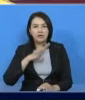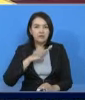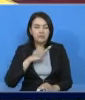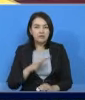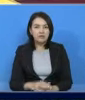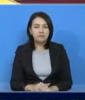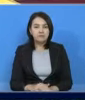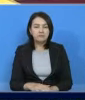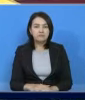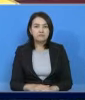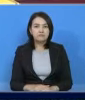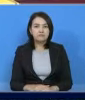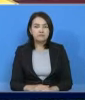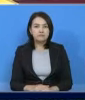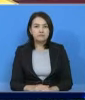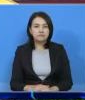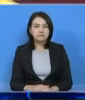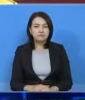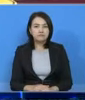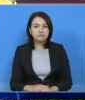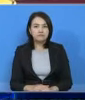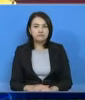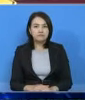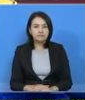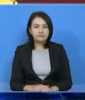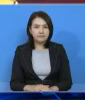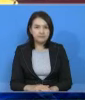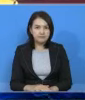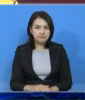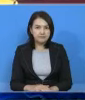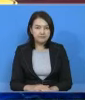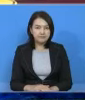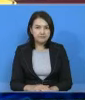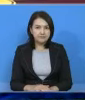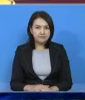первую очередь это был опыт. Что за ранение получилось? Сотрясение головного мозга,